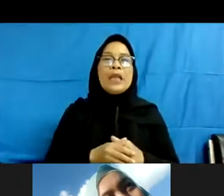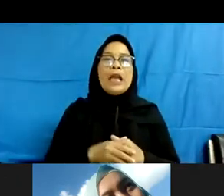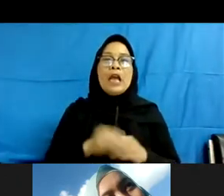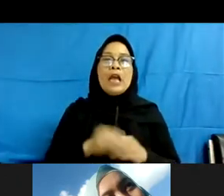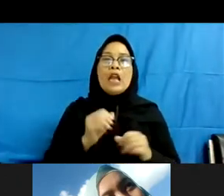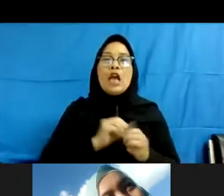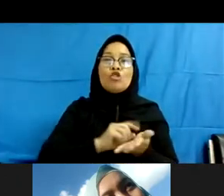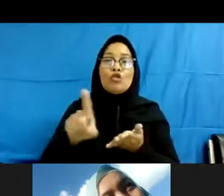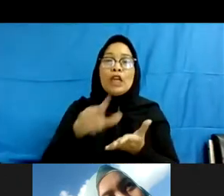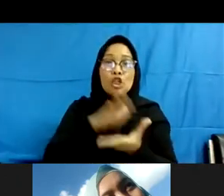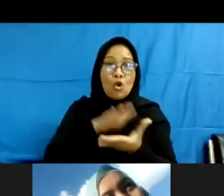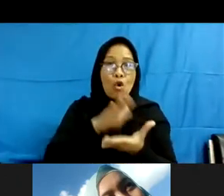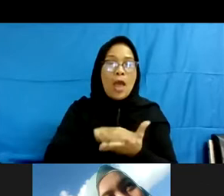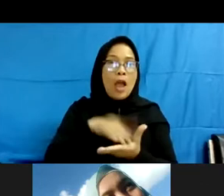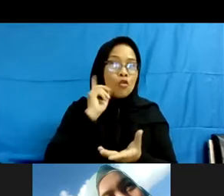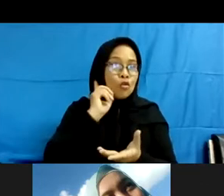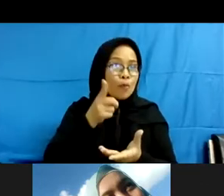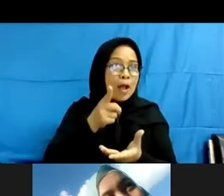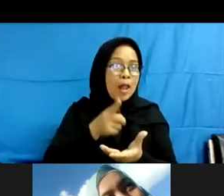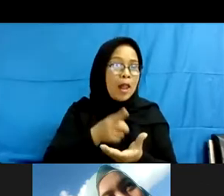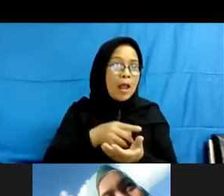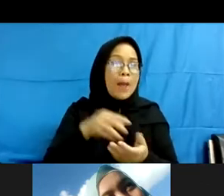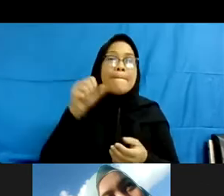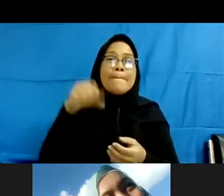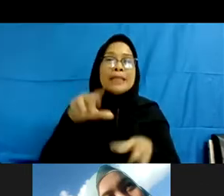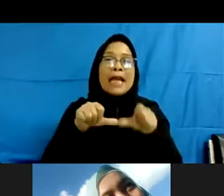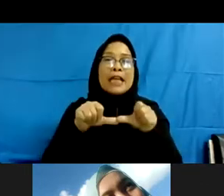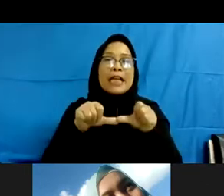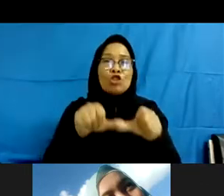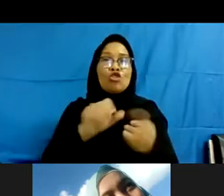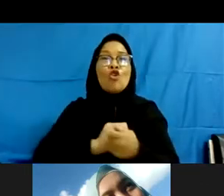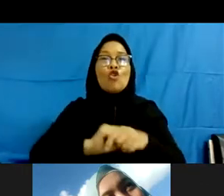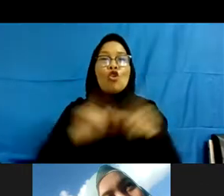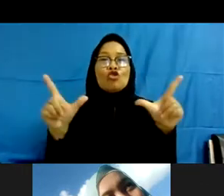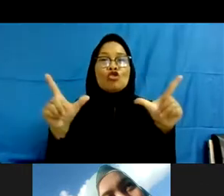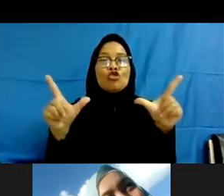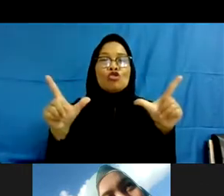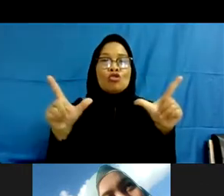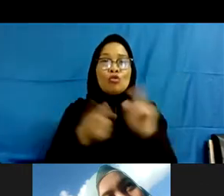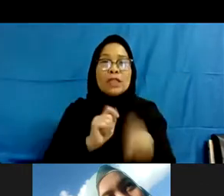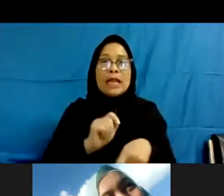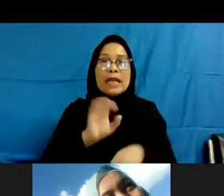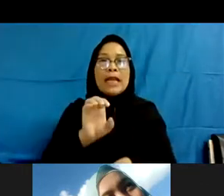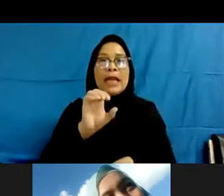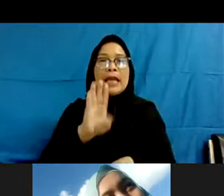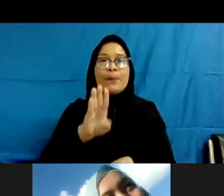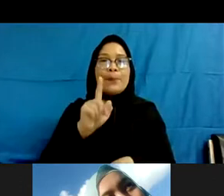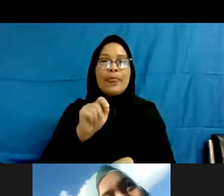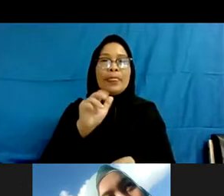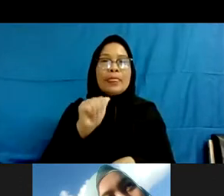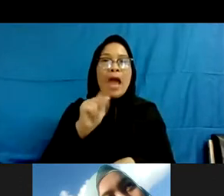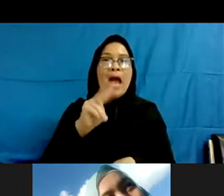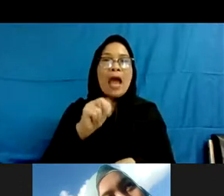sekolah, dan alhamdulillah bisa ikut lulus Eptanas, waktu itu masih Eptanas, jadi ketahuan angkatannya ya.